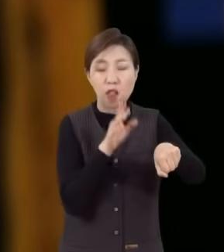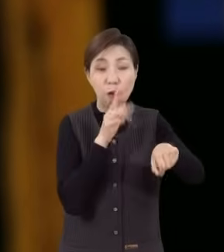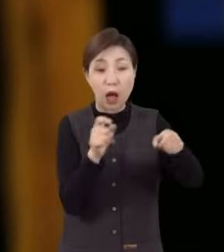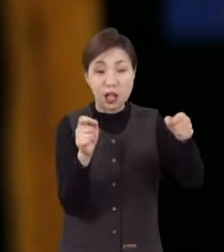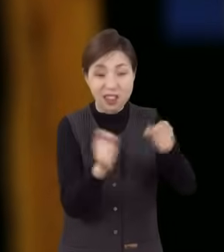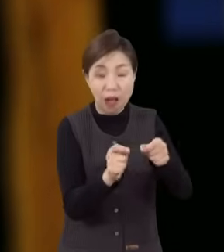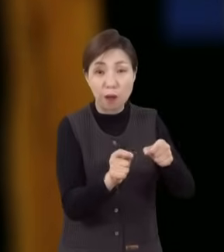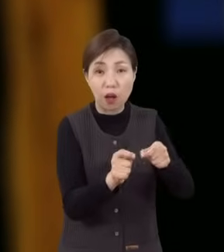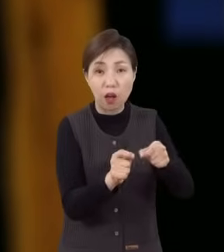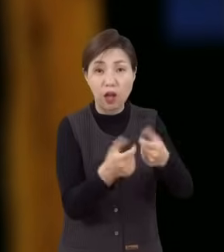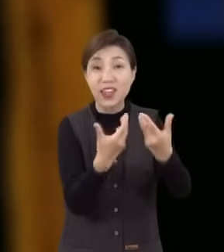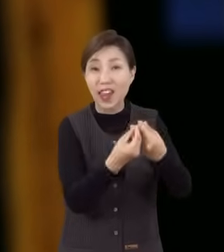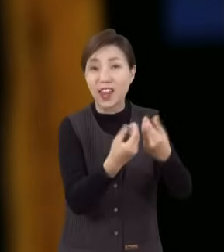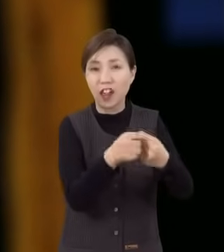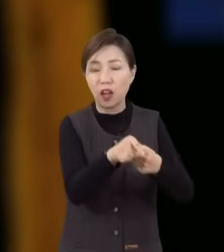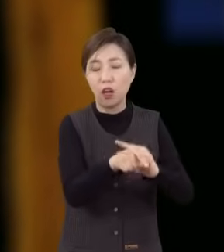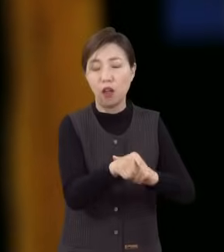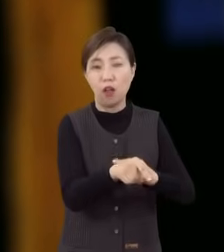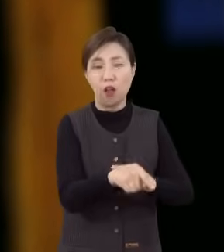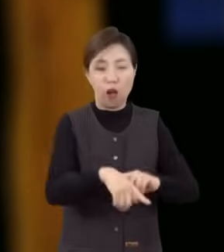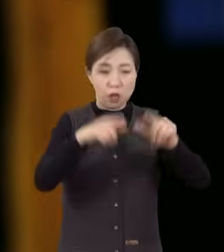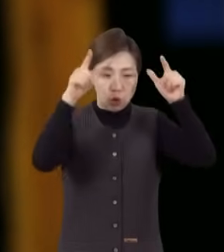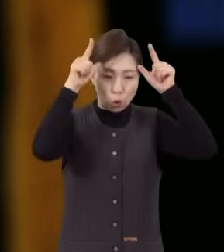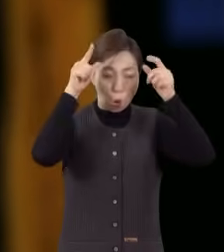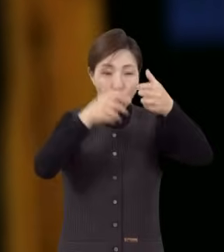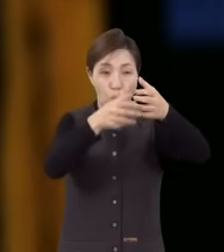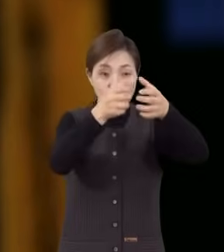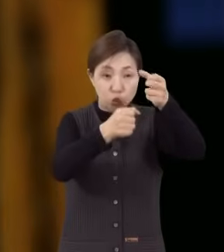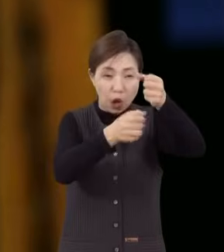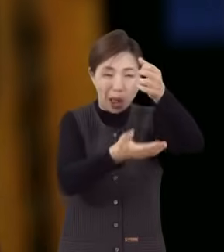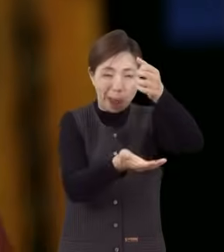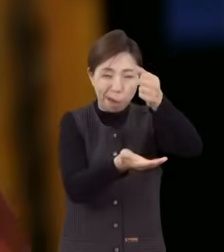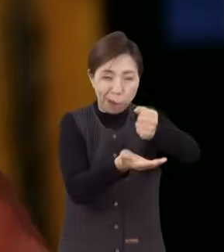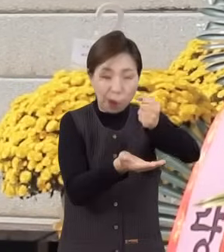시간만큼이라도 마음을 집중해서 돌을